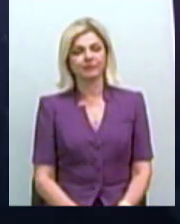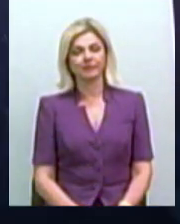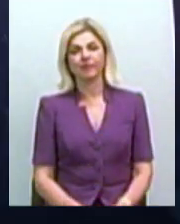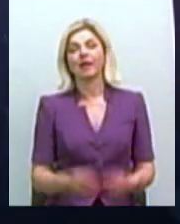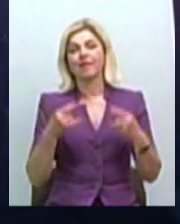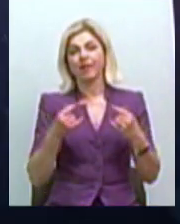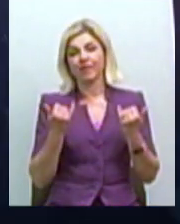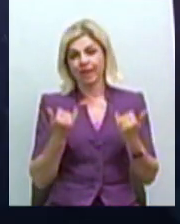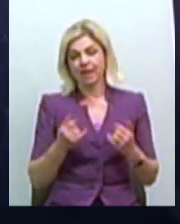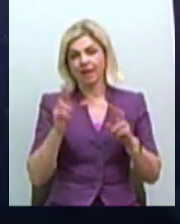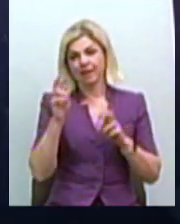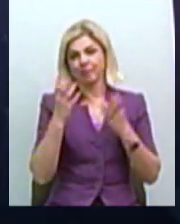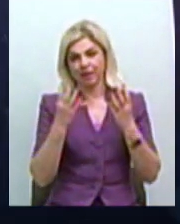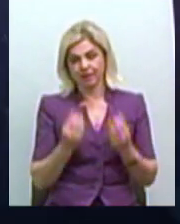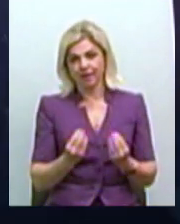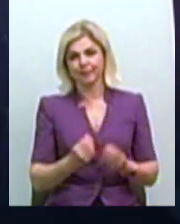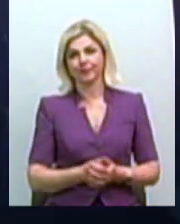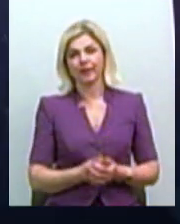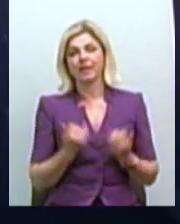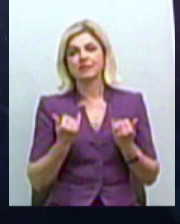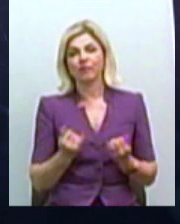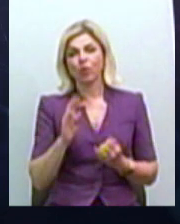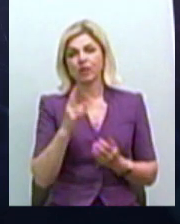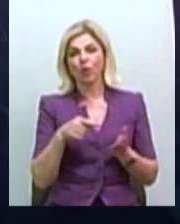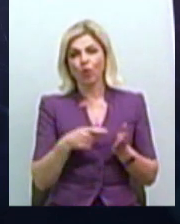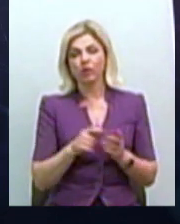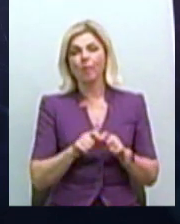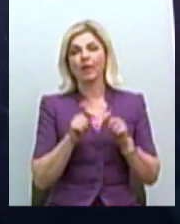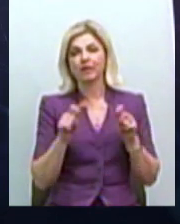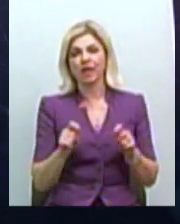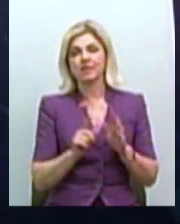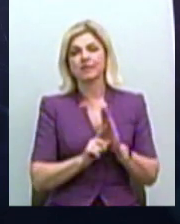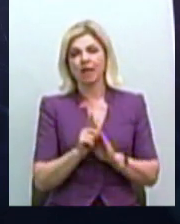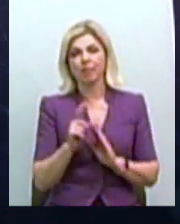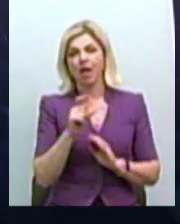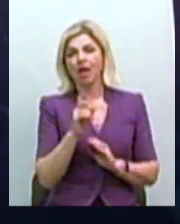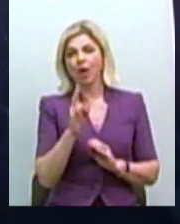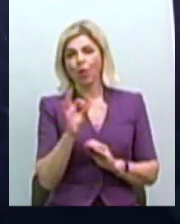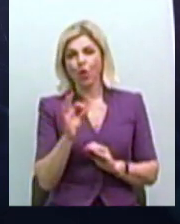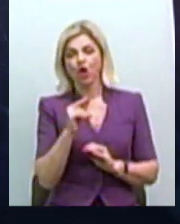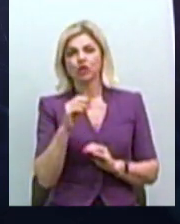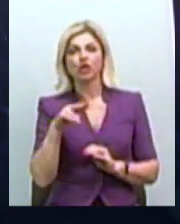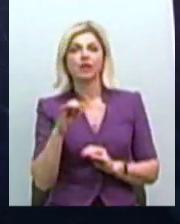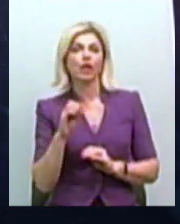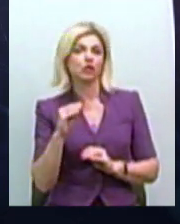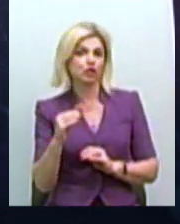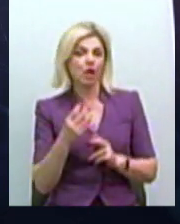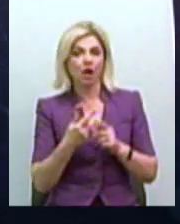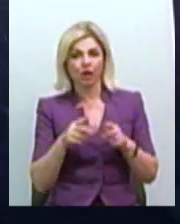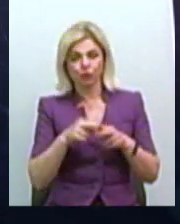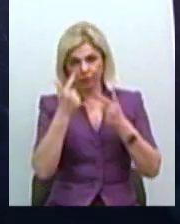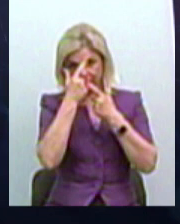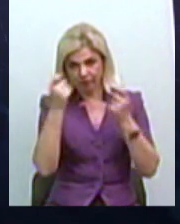В прямому ефірі «Тема дня», я Федір Бондар. Сьогодні в Миколаєві презентовано стартап «Еко-челлендж», покликаний об'єднати людей, які